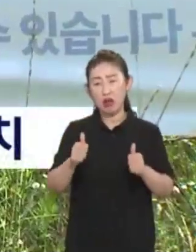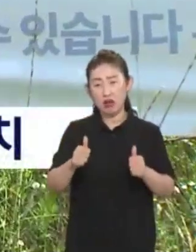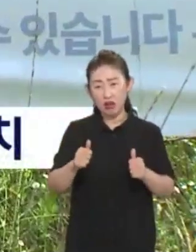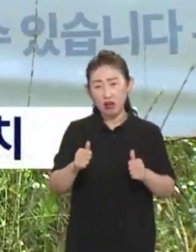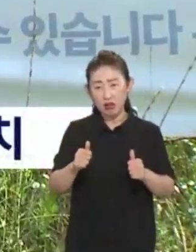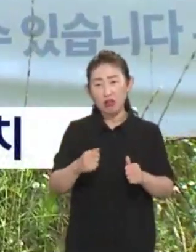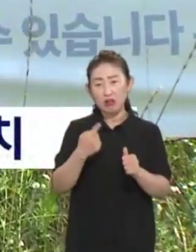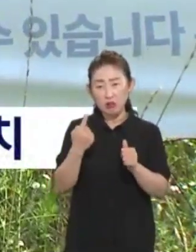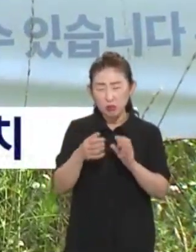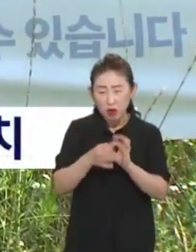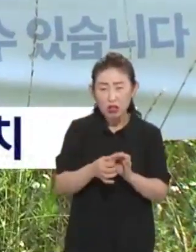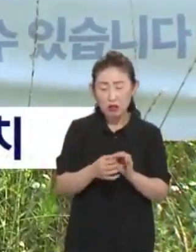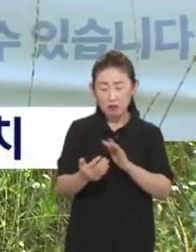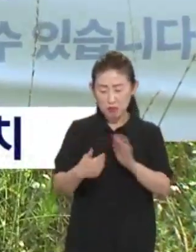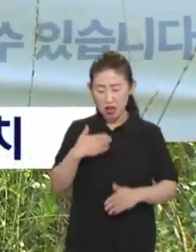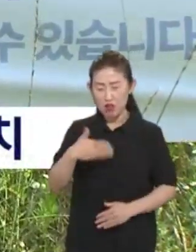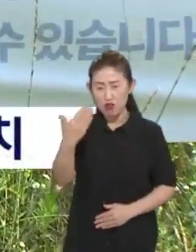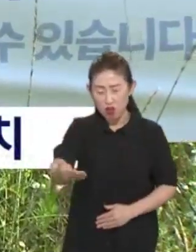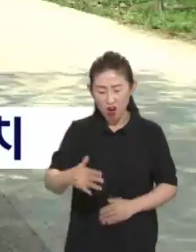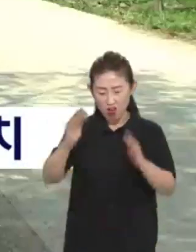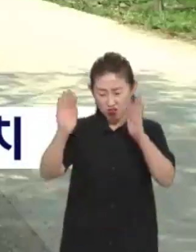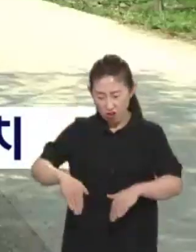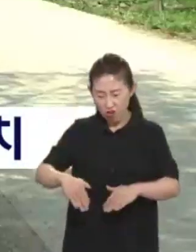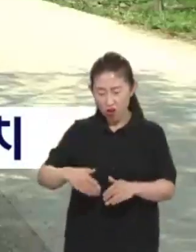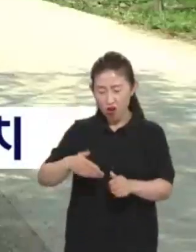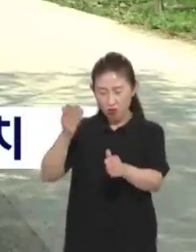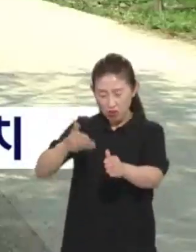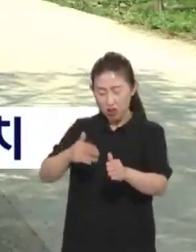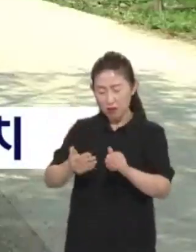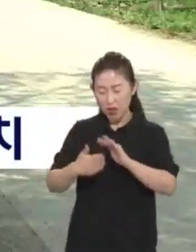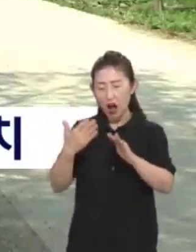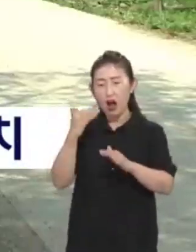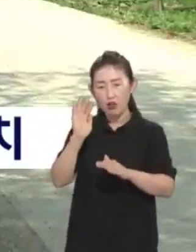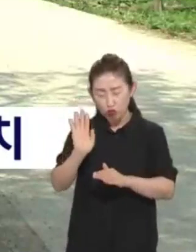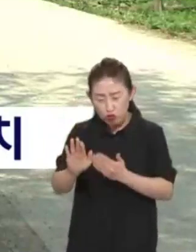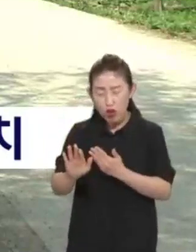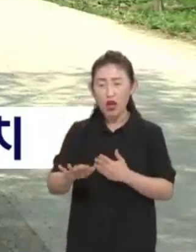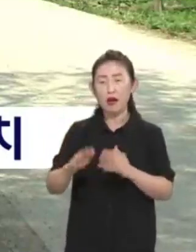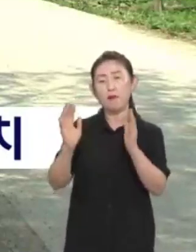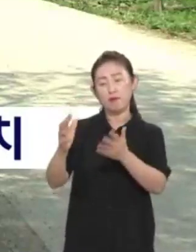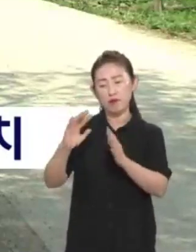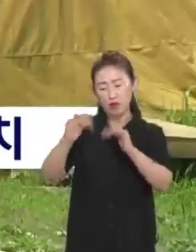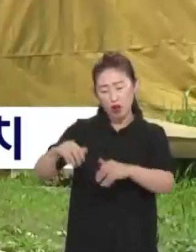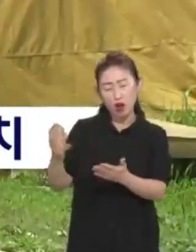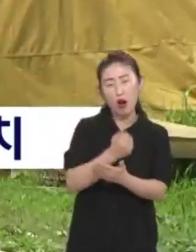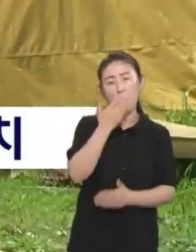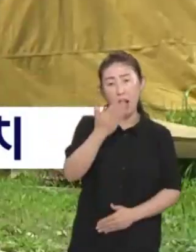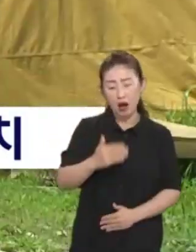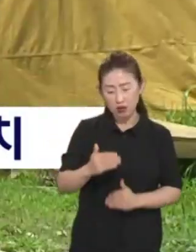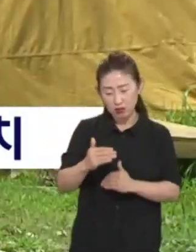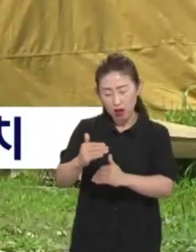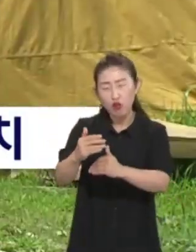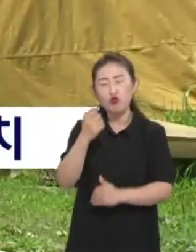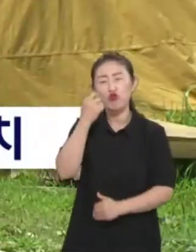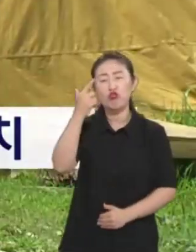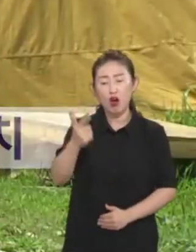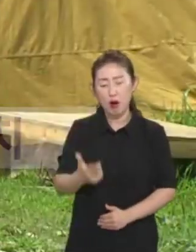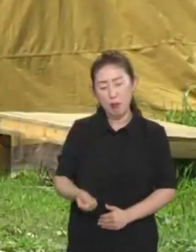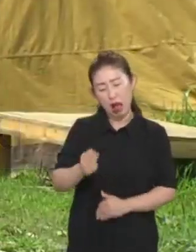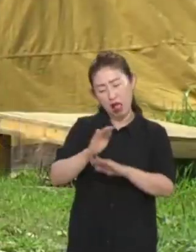소유주 확인과 사전 예고를 거쳐 철거가 가능하기 때문입니다. 절차가 길게는 6개월 정도 걸려 신속한